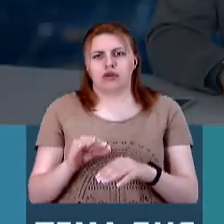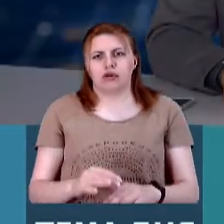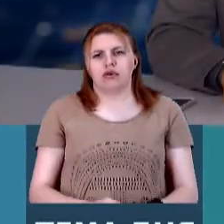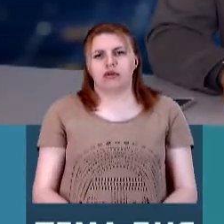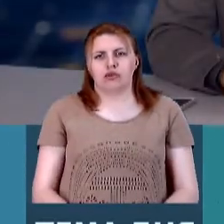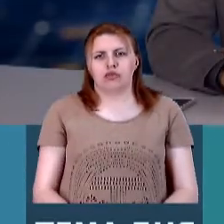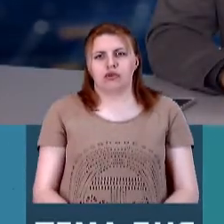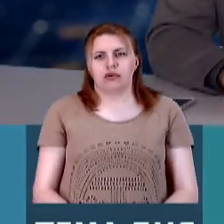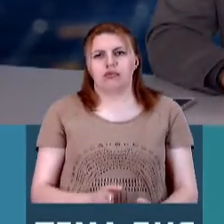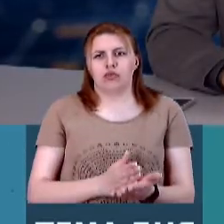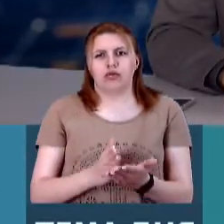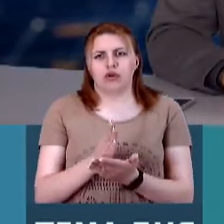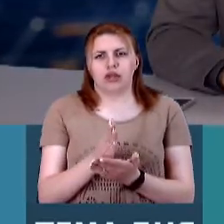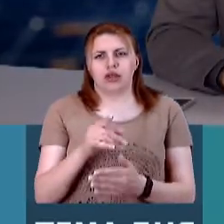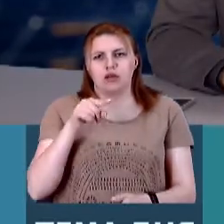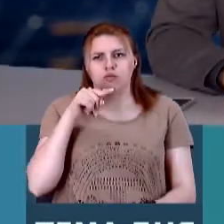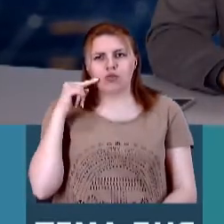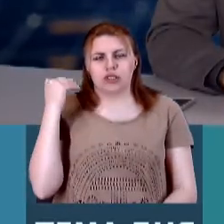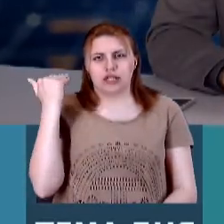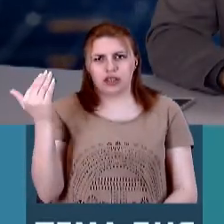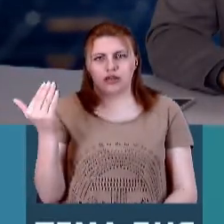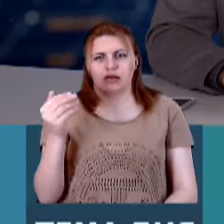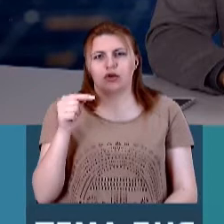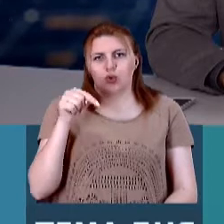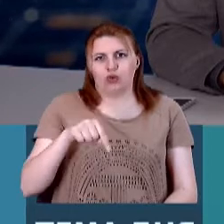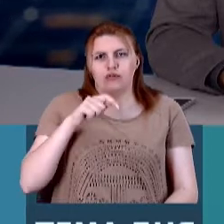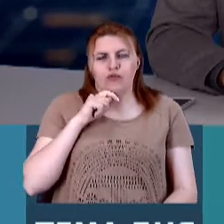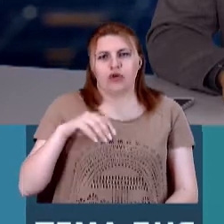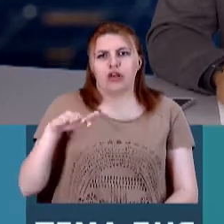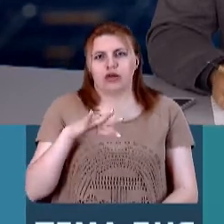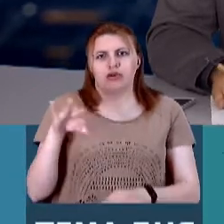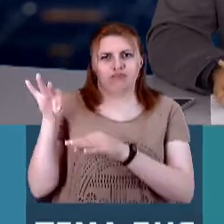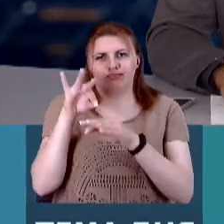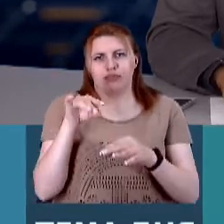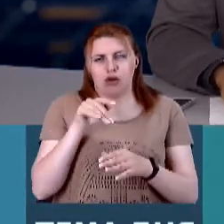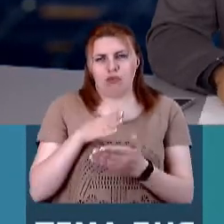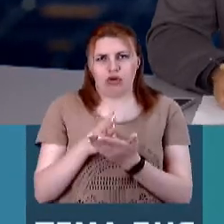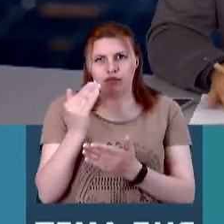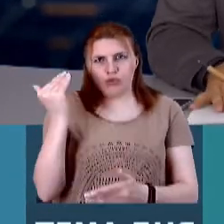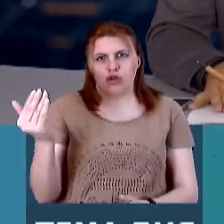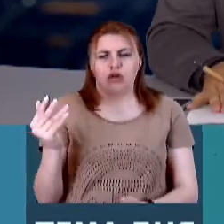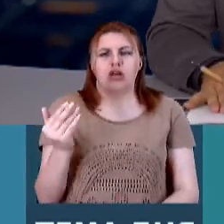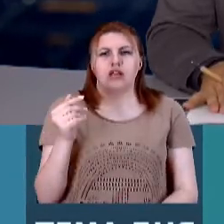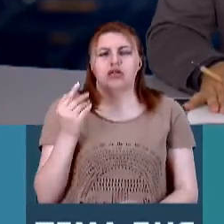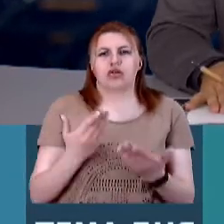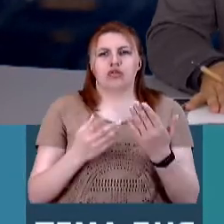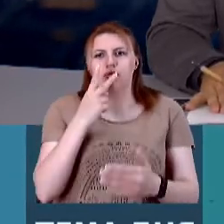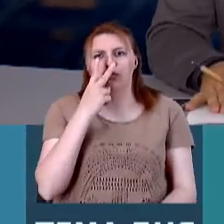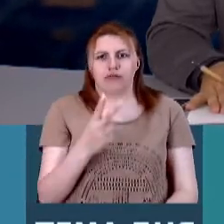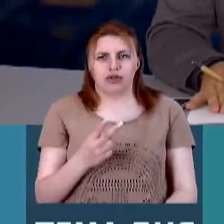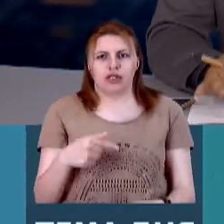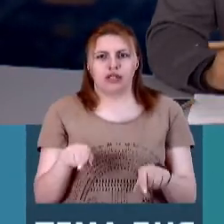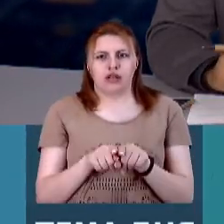окупаційної політики Росії тут в Україні. Але ж це, якщо подивитись так от зверху. На